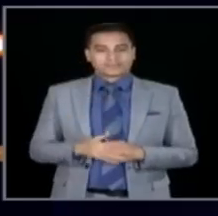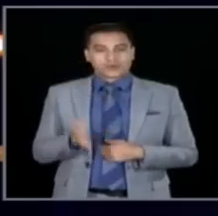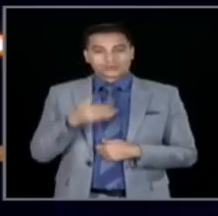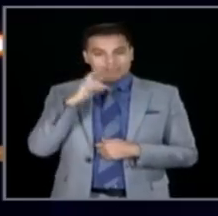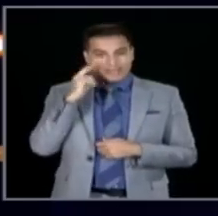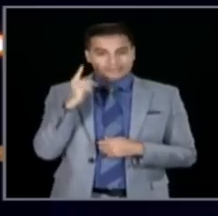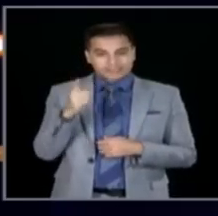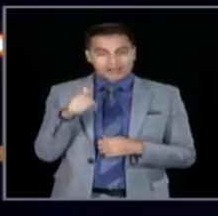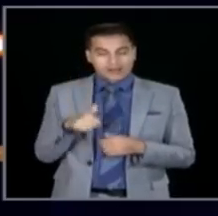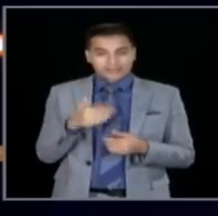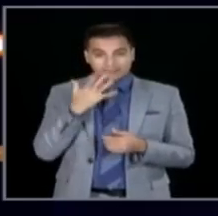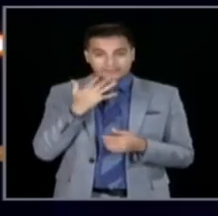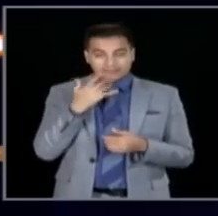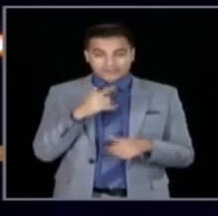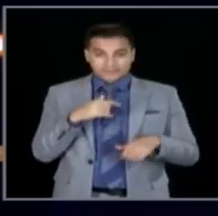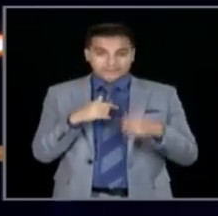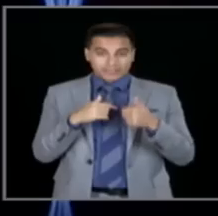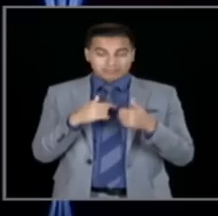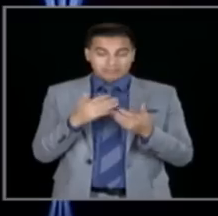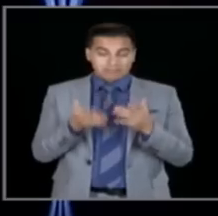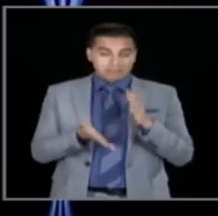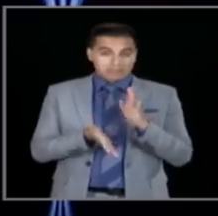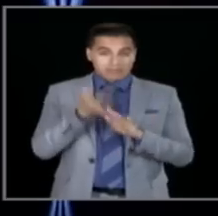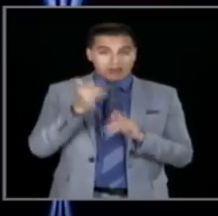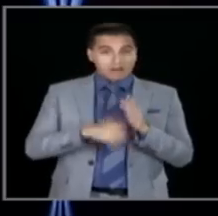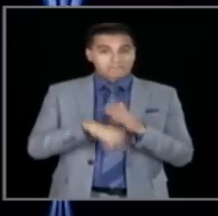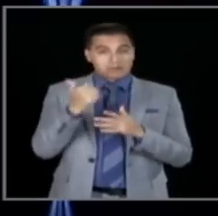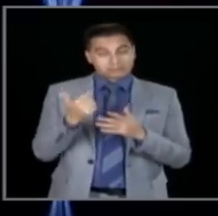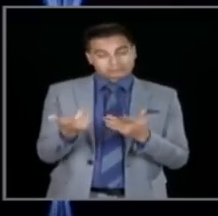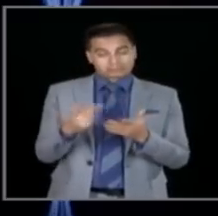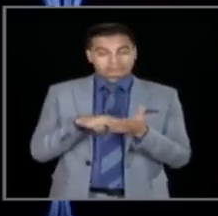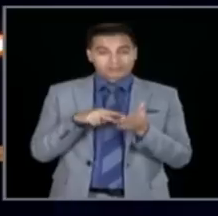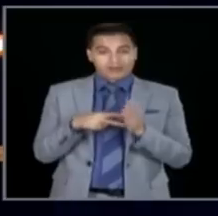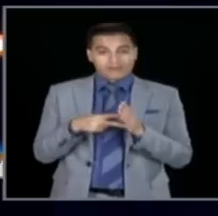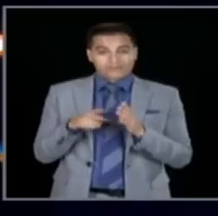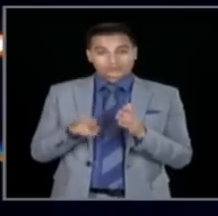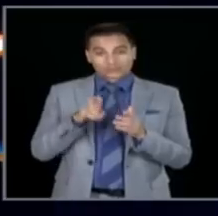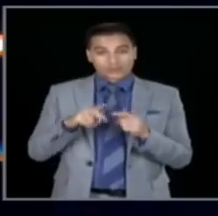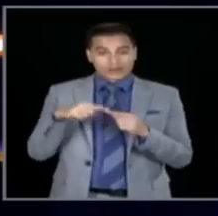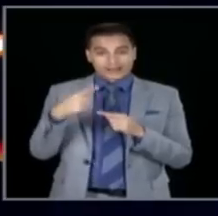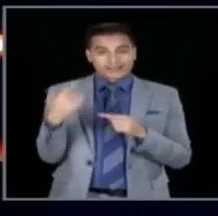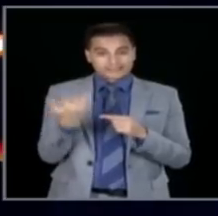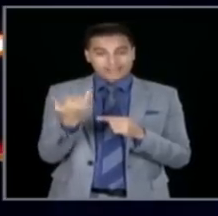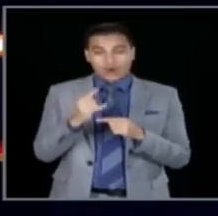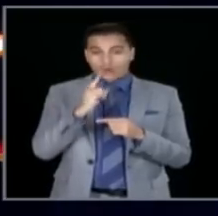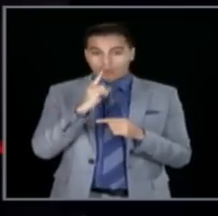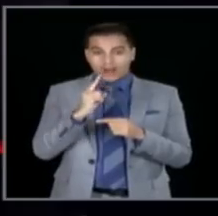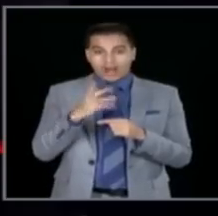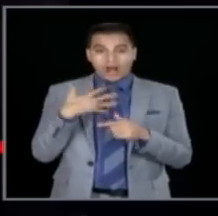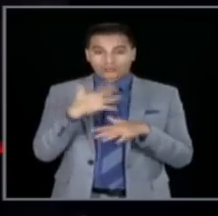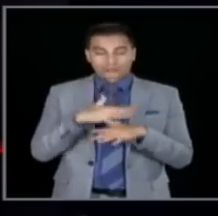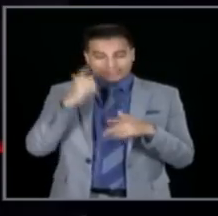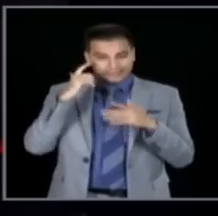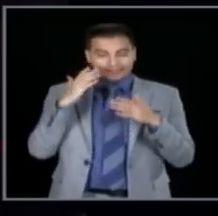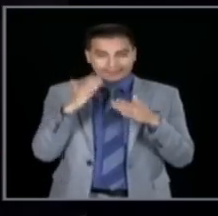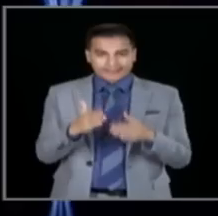الحوت الأزرق المباراة بتهرب منكم. السؤال اللي جاي سهل، ولكن محتاج كل